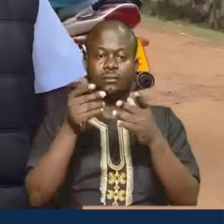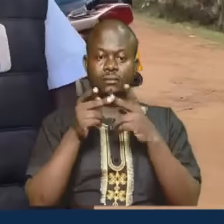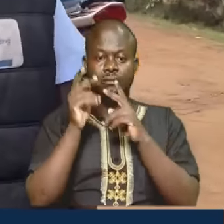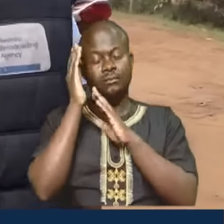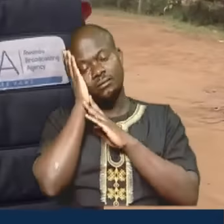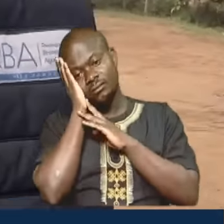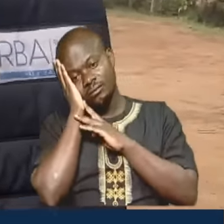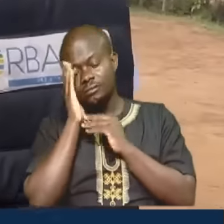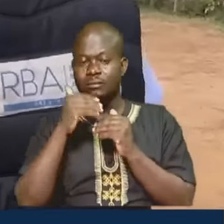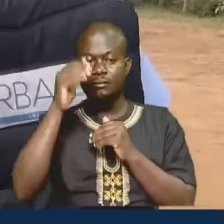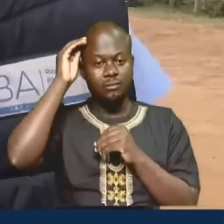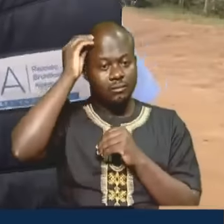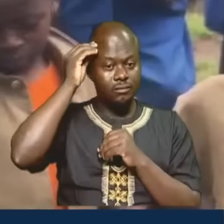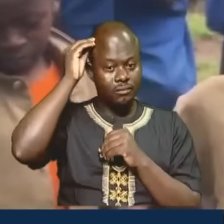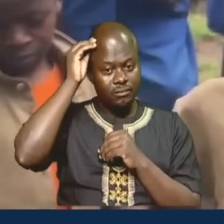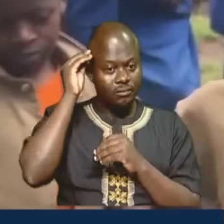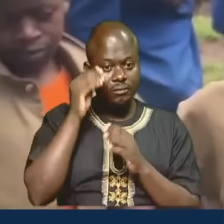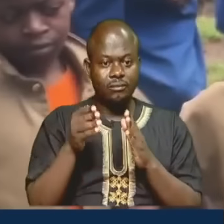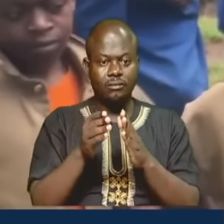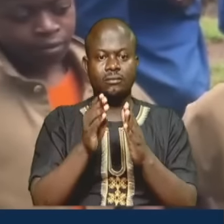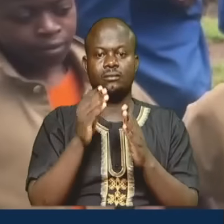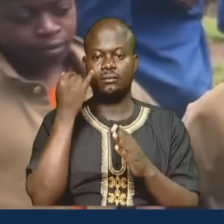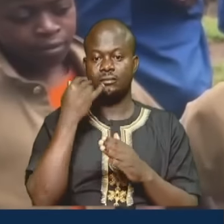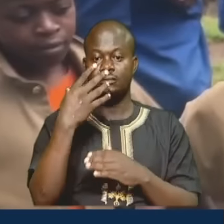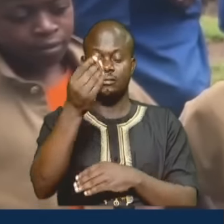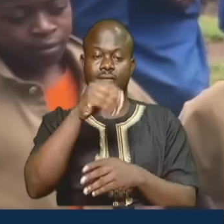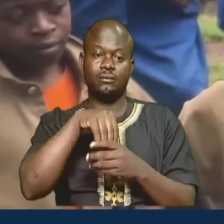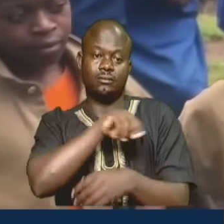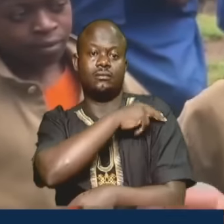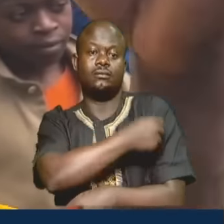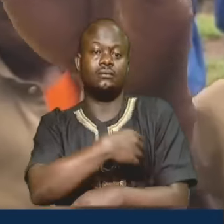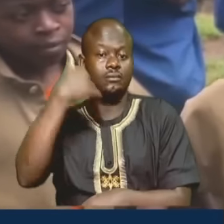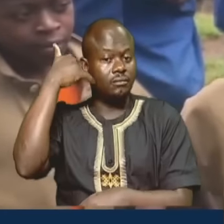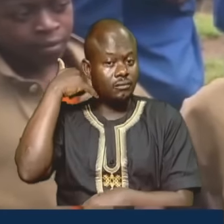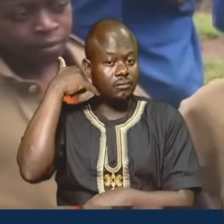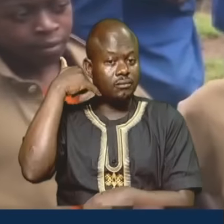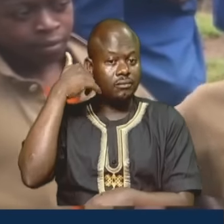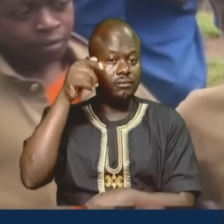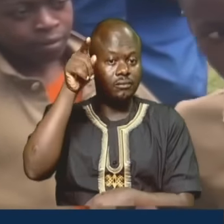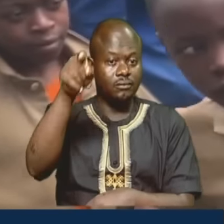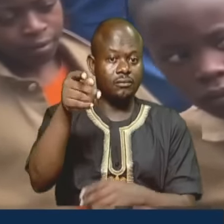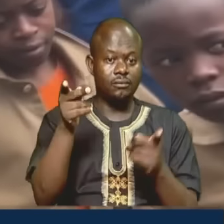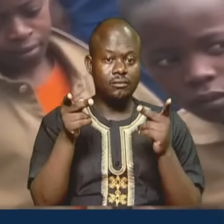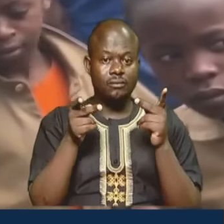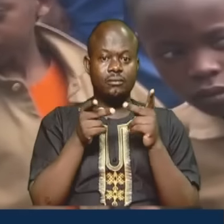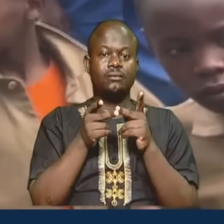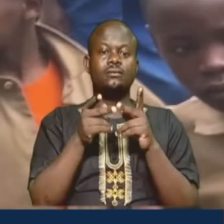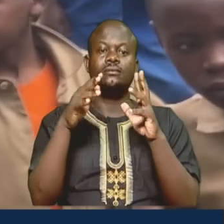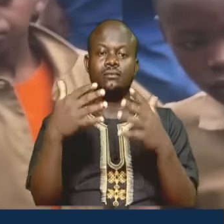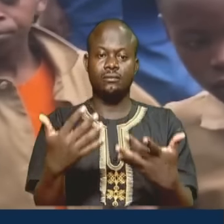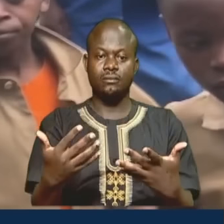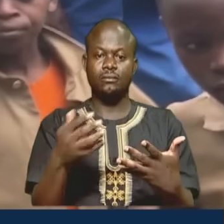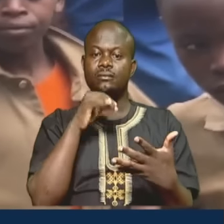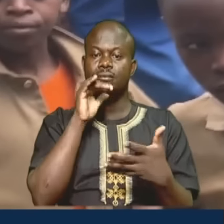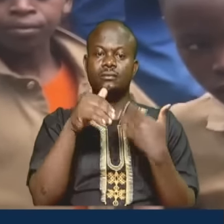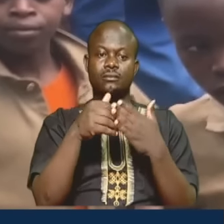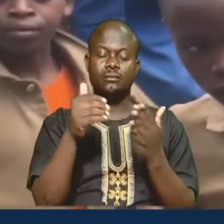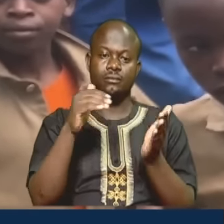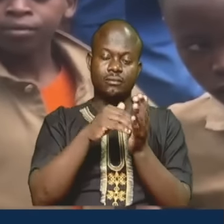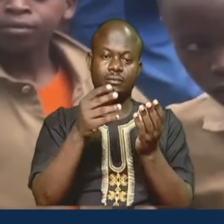yararyamye yahora gatekereza gusa imihanda nubwo yarari mu bitaro yarahamagaraga ati icyakiraro hahandi bimeze bite ntago cyaba